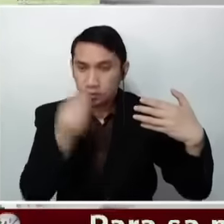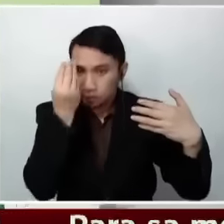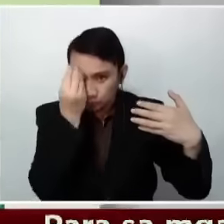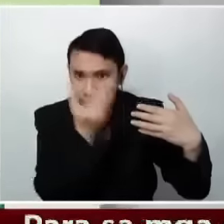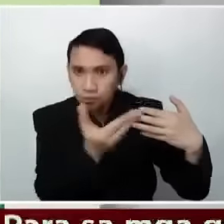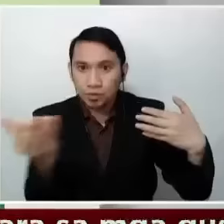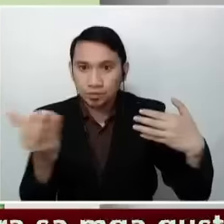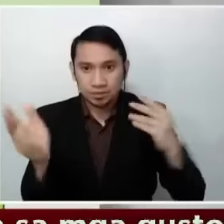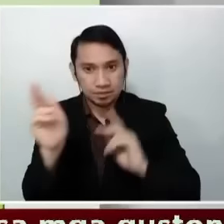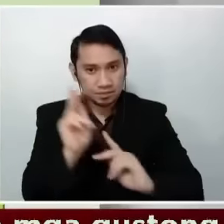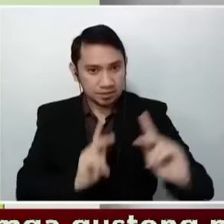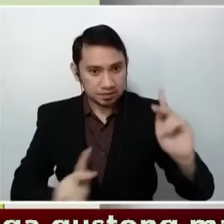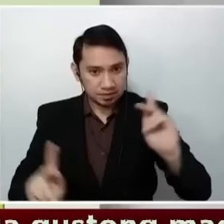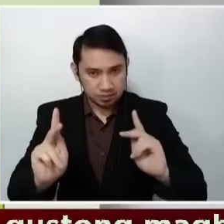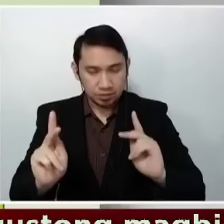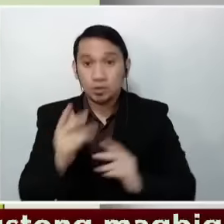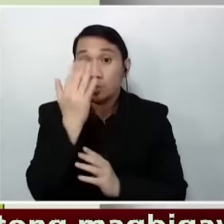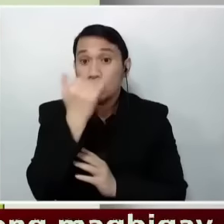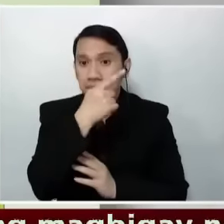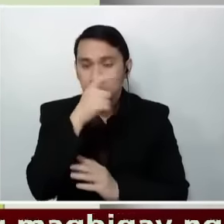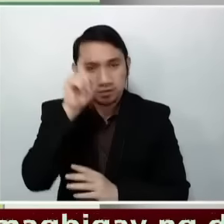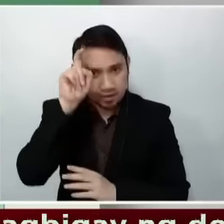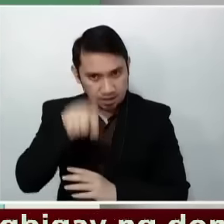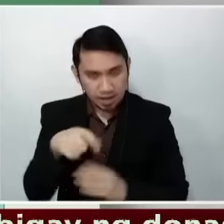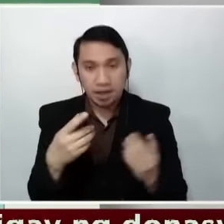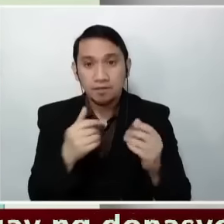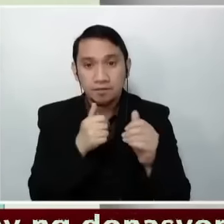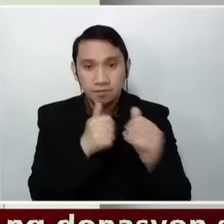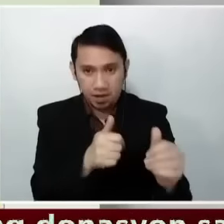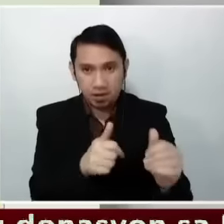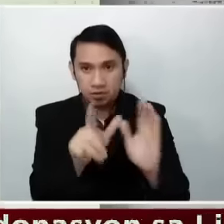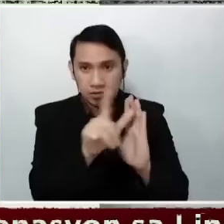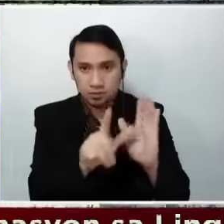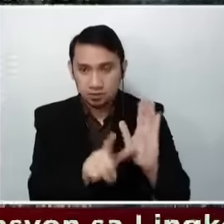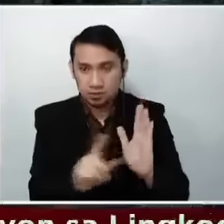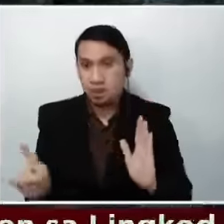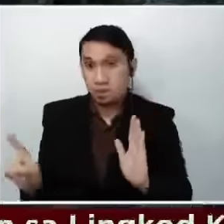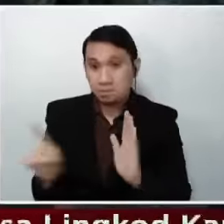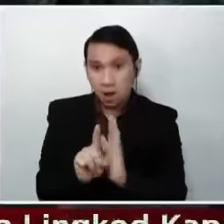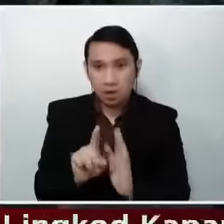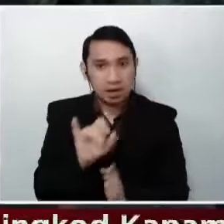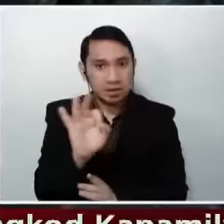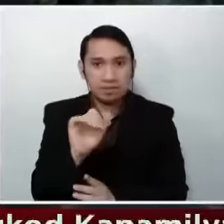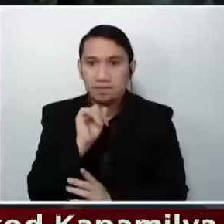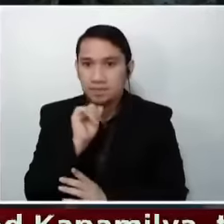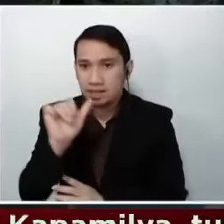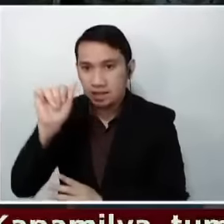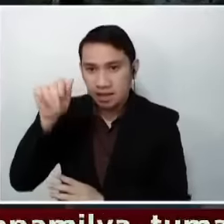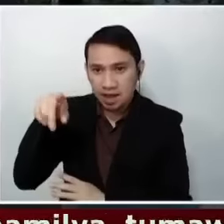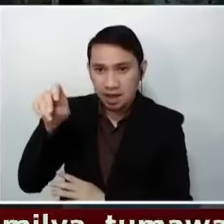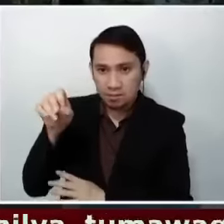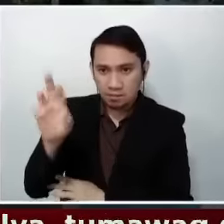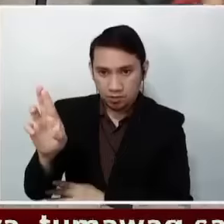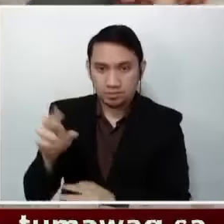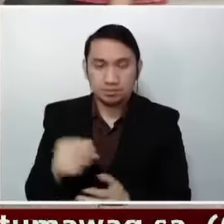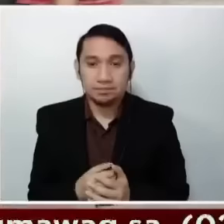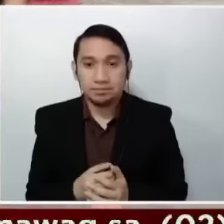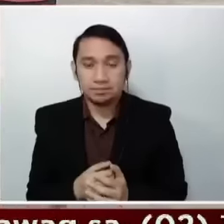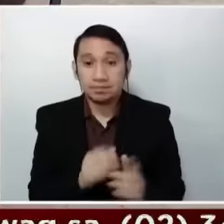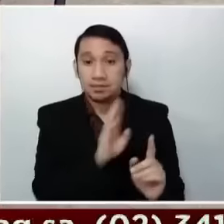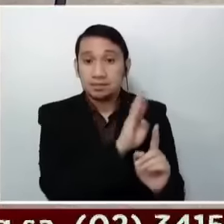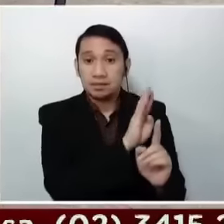nasasakupan. Ipatutupad ang batas, bawal lumabas kundi rin lang apor. Naipamahagi na ng mga barangay